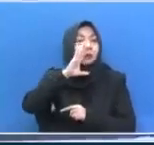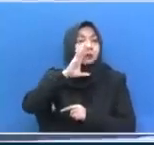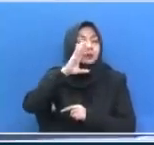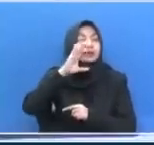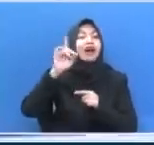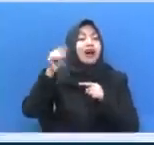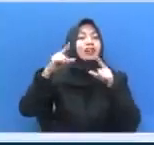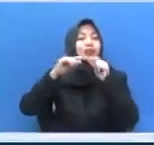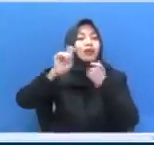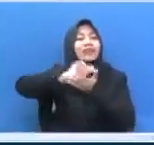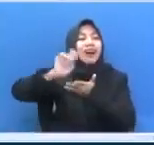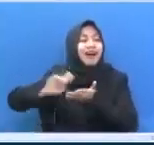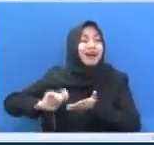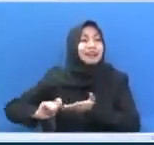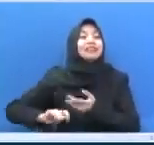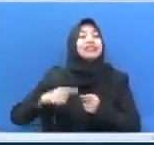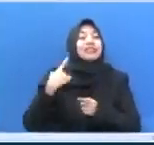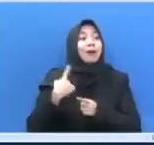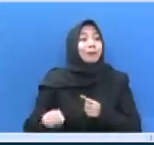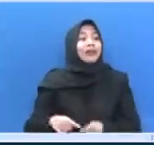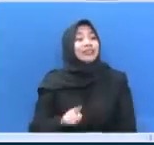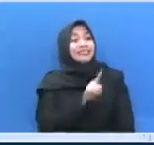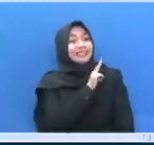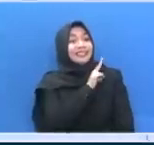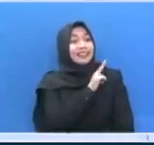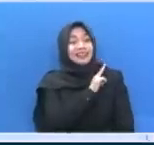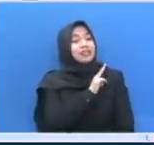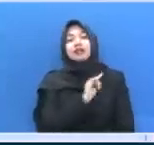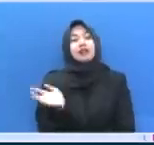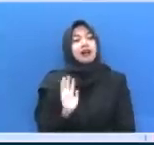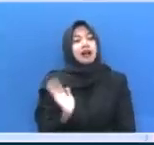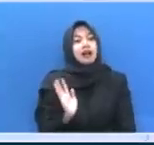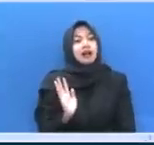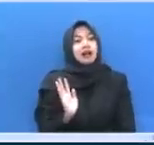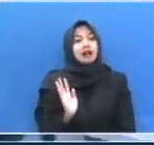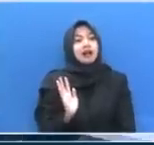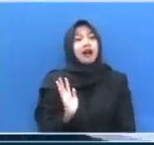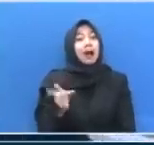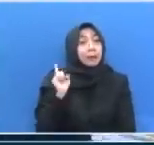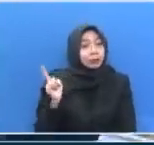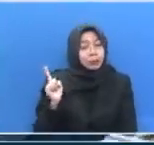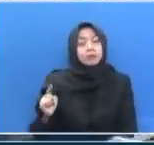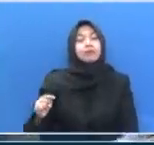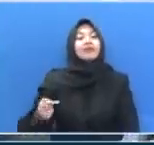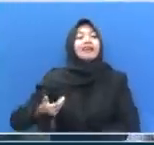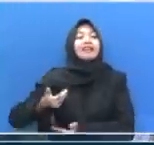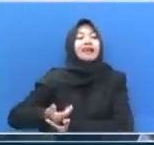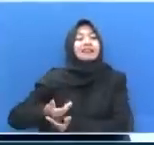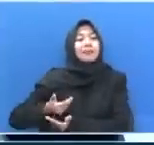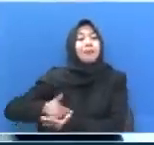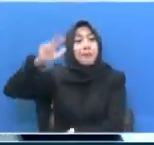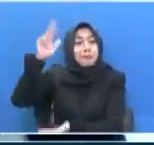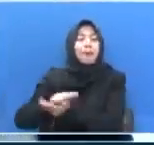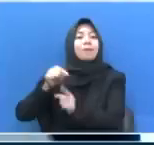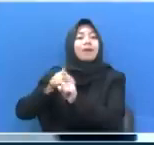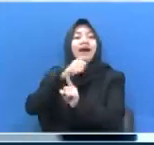Mas Anis Itu kan tidak bisa mewakili dirinya Anis Itu apapun adalah orang yang kemudian sempat deklarasikan oleh Nasdem untuk maju di 2024